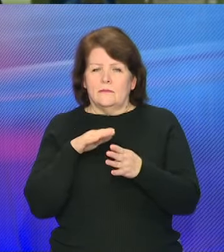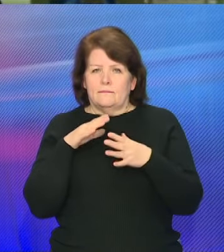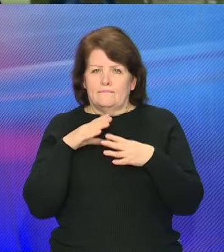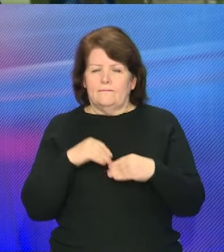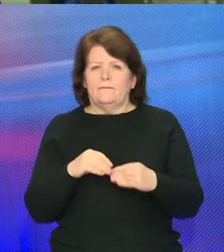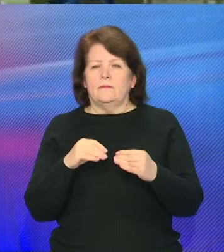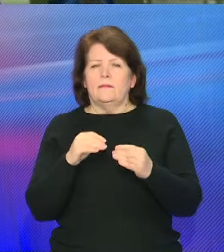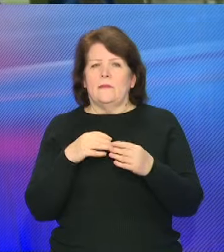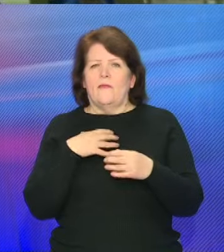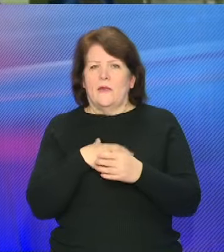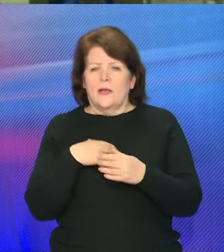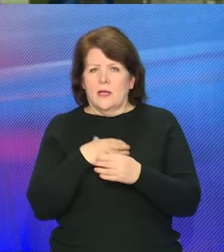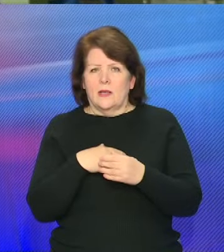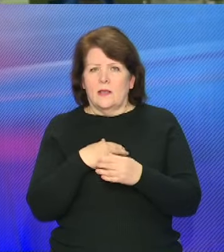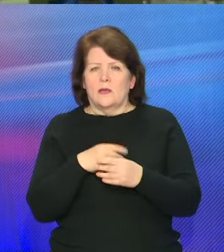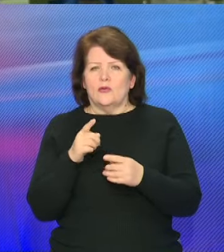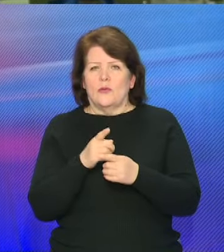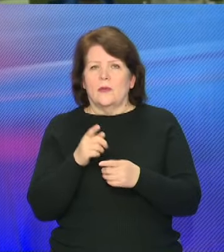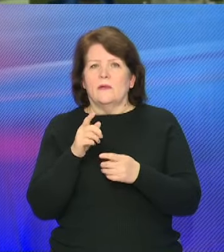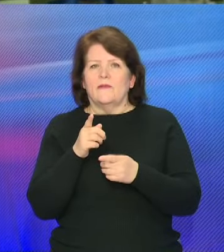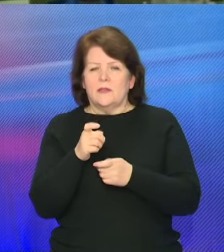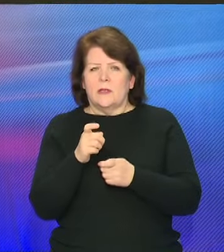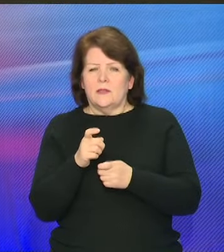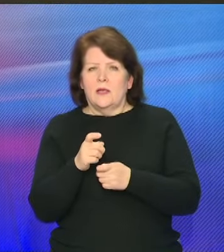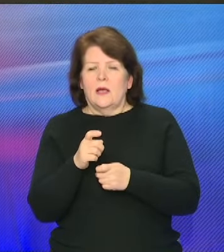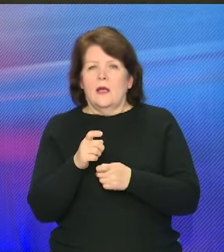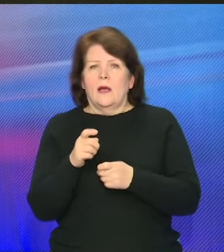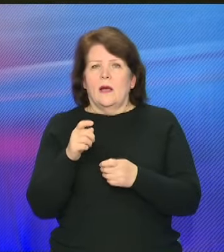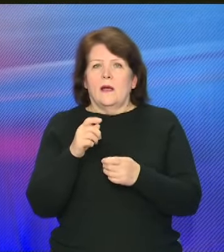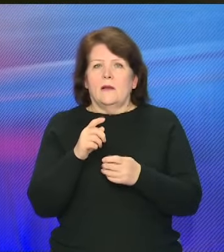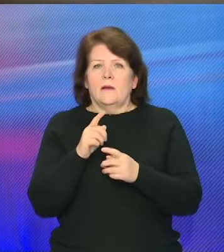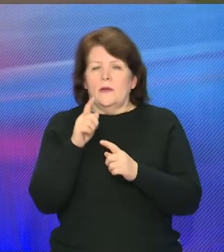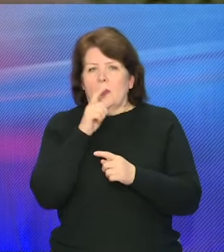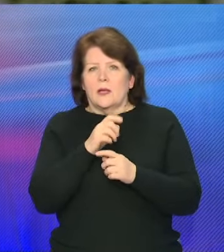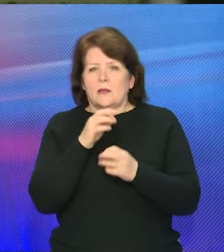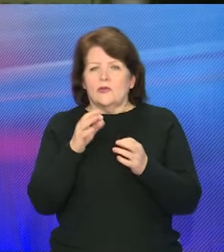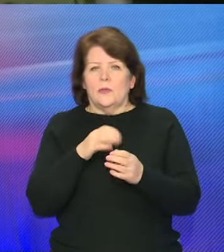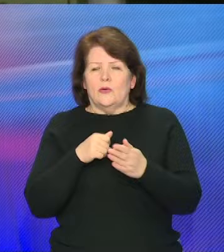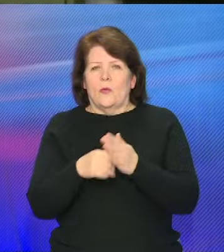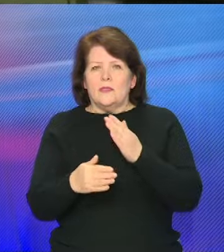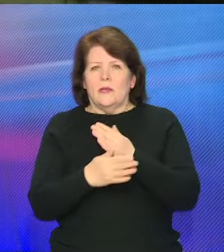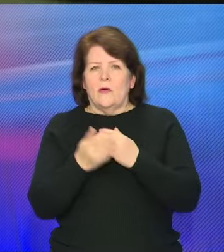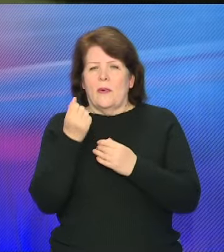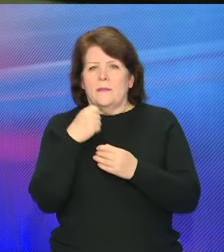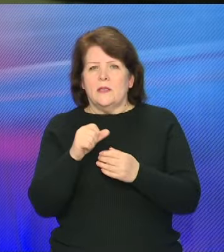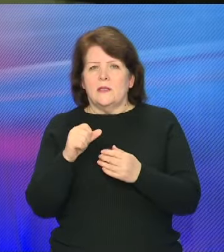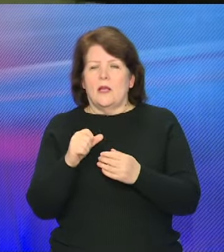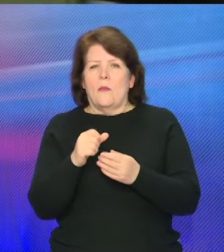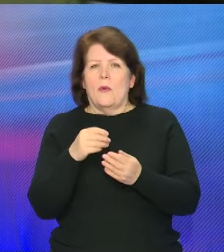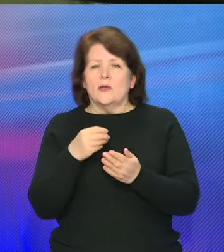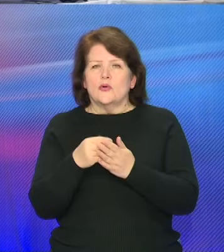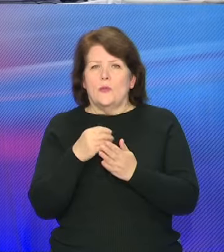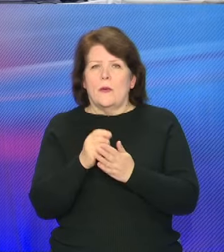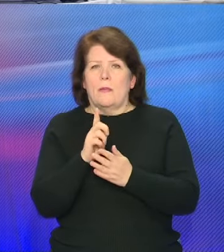ў момант націску на спускавы кручок. Інтрыга захоўвалася да апошняга. Пераможцы былі названы па суме балаў кожнага з